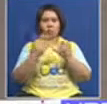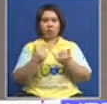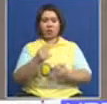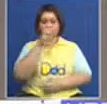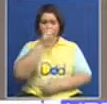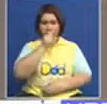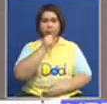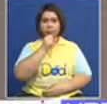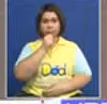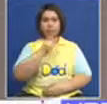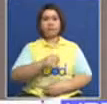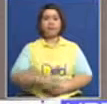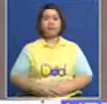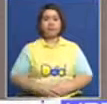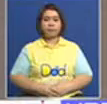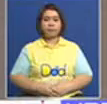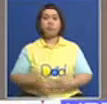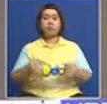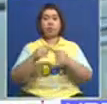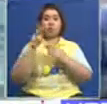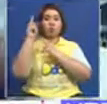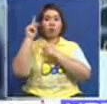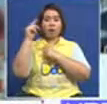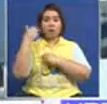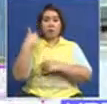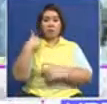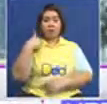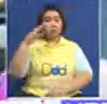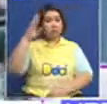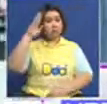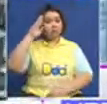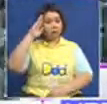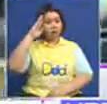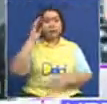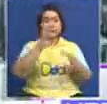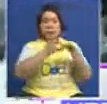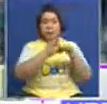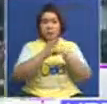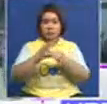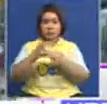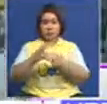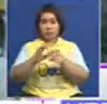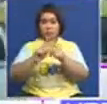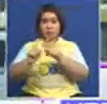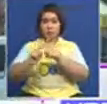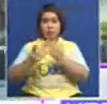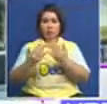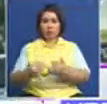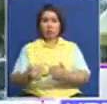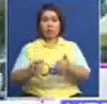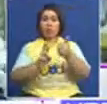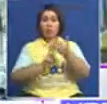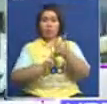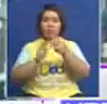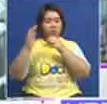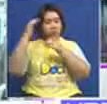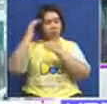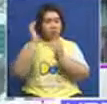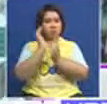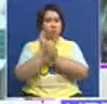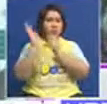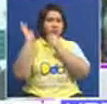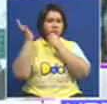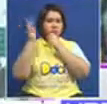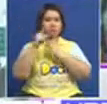ยได้สำหรับกระแสข่าวว่ามีนายทหารหลายนายเกี่ยวข้องนั้นรองโฆษกสำนักงานตำรวจแห่งชาติบอกว่